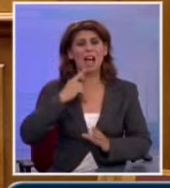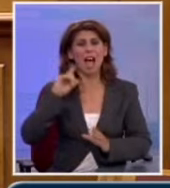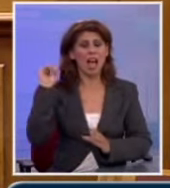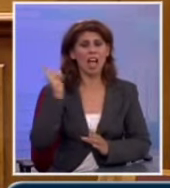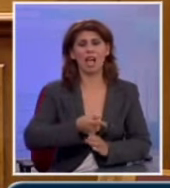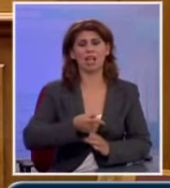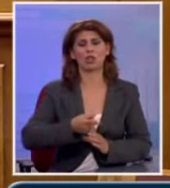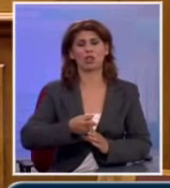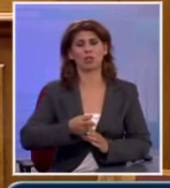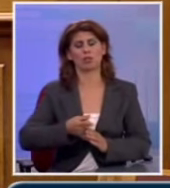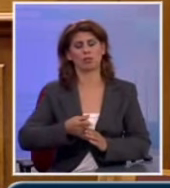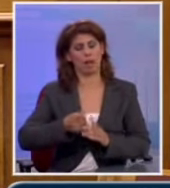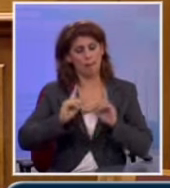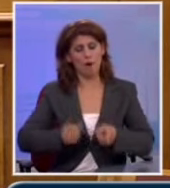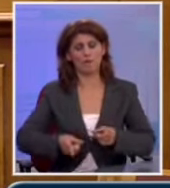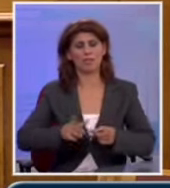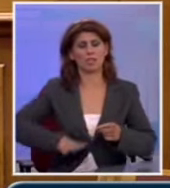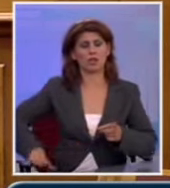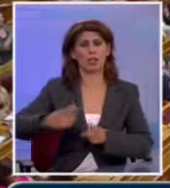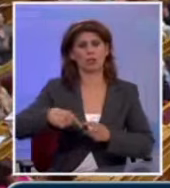ελληνικού λαού την επόμενη Κυριακή.